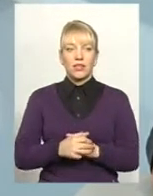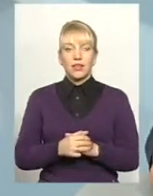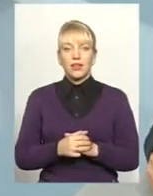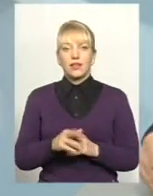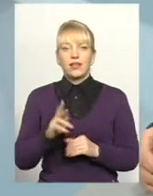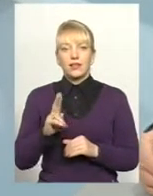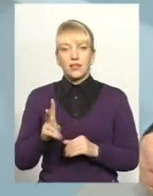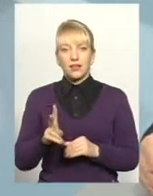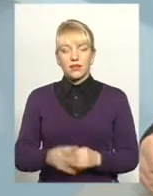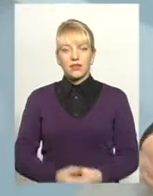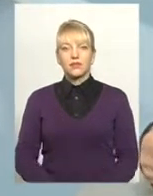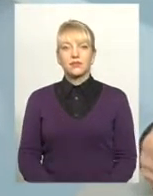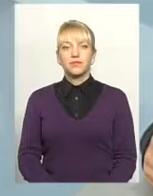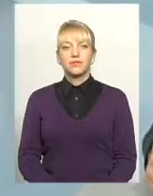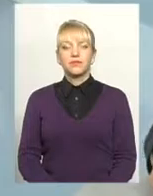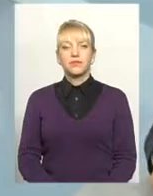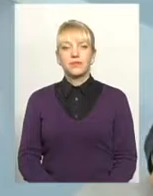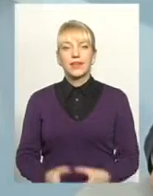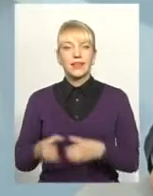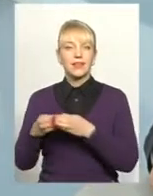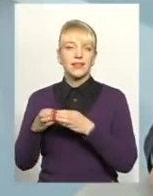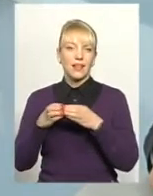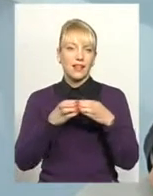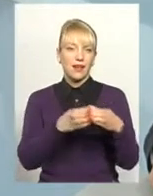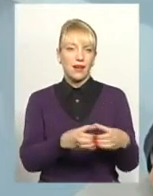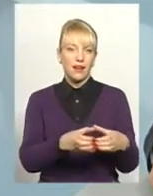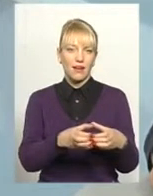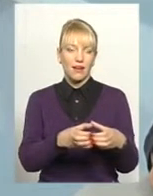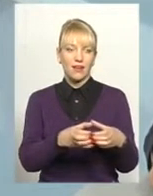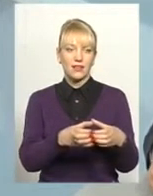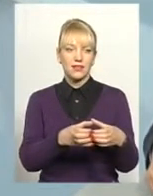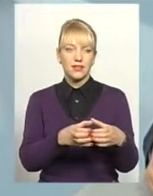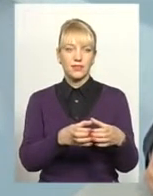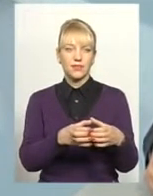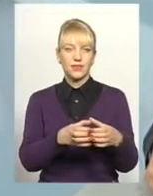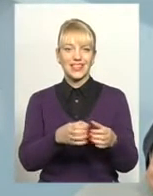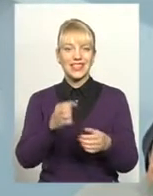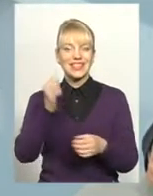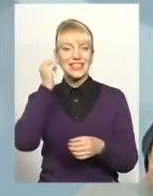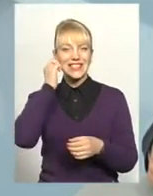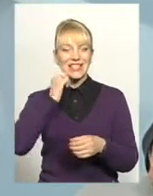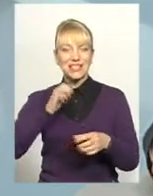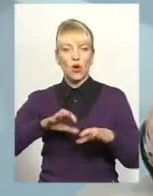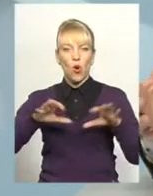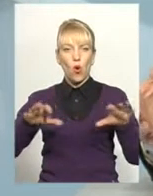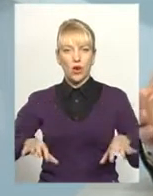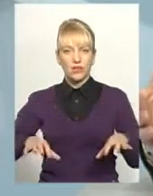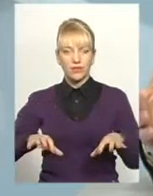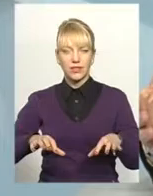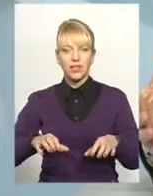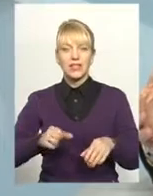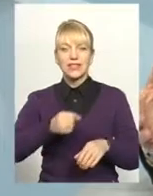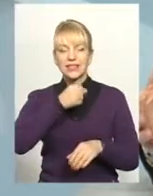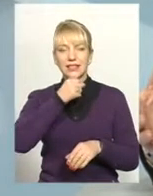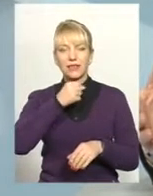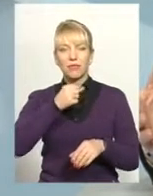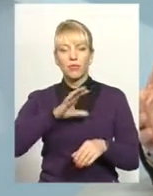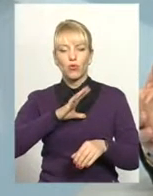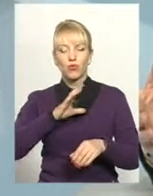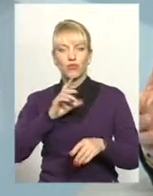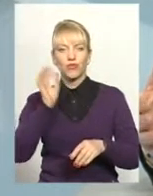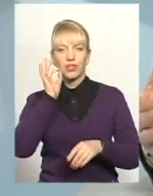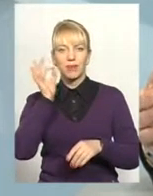як делегація селищних сільських голів і мерів міст побувала в Німеччині, в